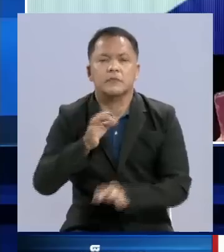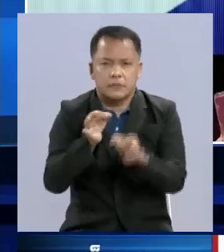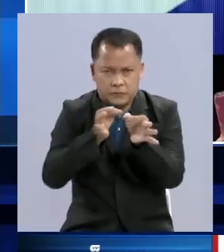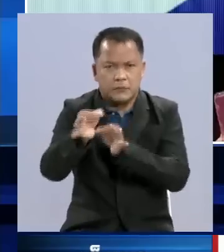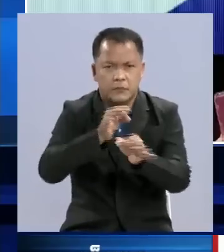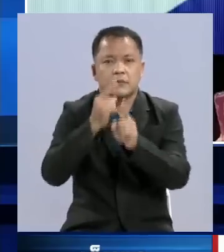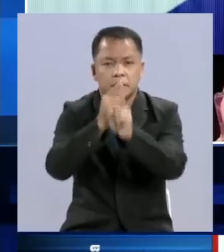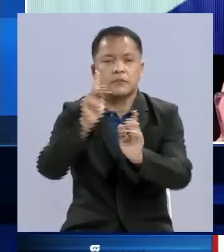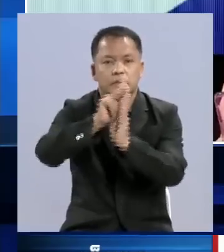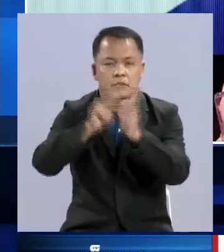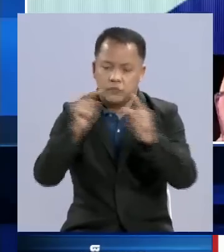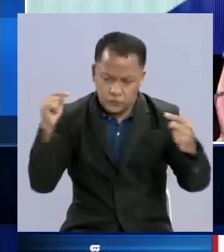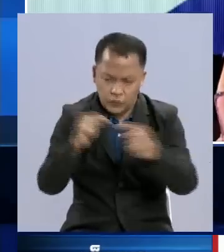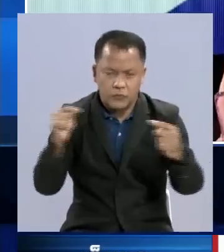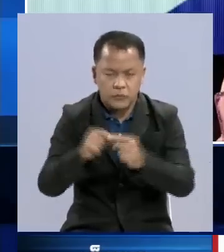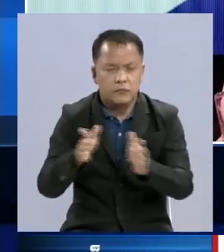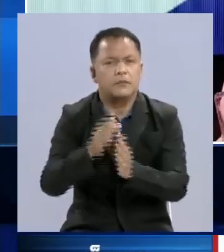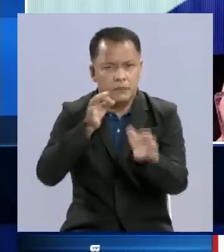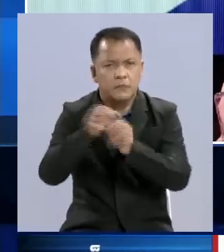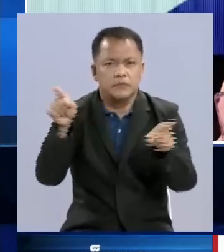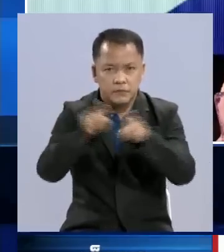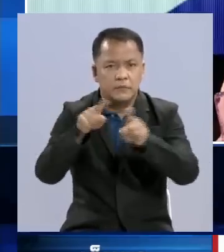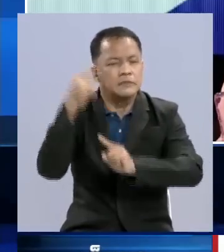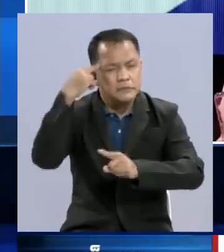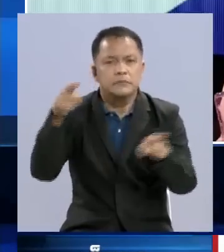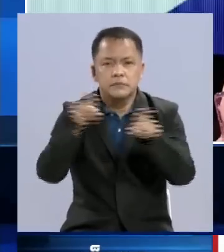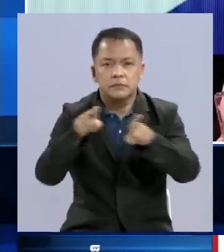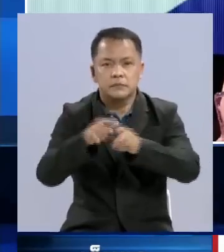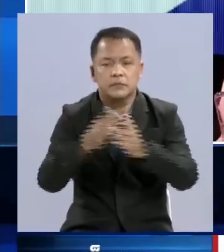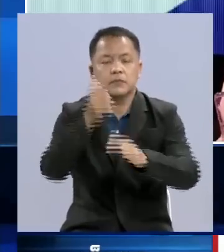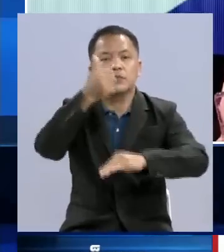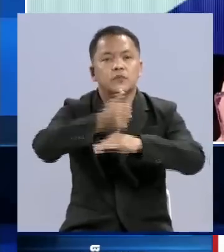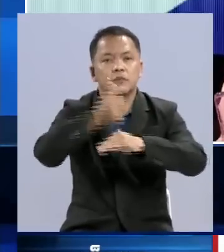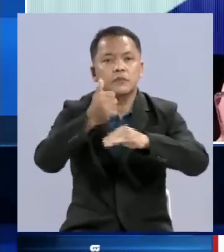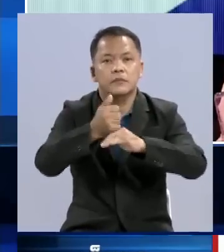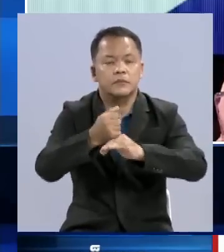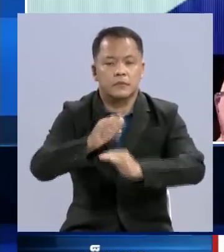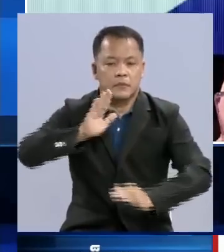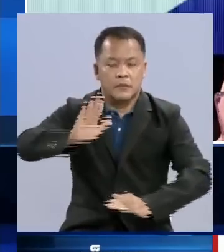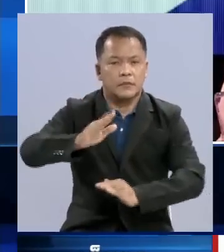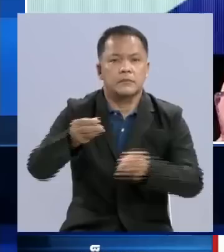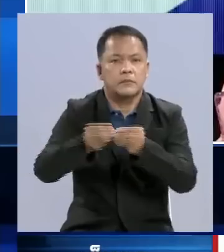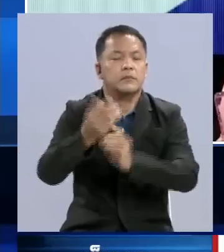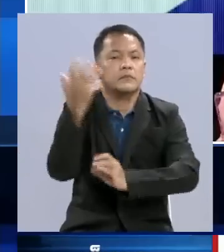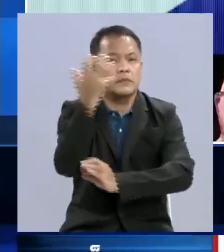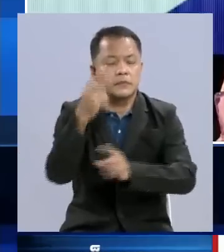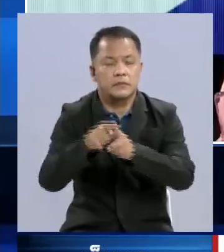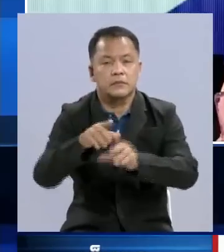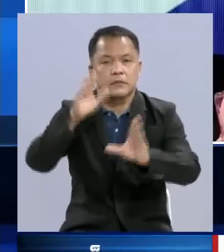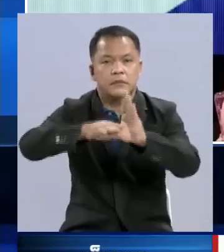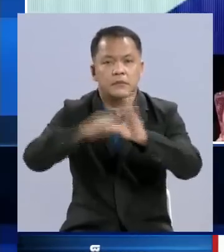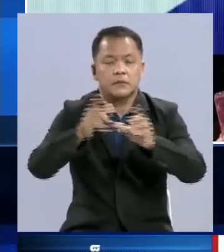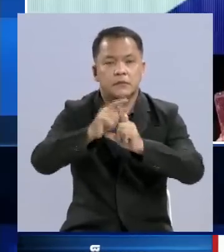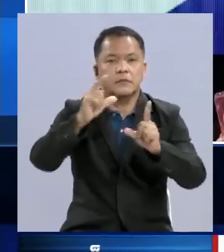ายืนยันตามกฎหมายตรงกับที่คุณไพศาลได้ออกความคิดเห็นแล้วว่าหัวหน้าพรรค ไม่ต้องห้ามถือหุ้นสื่อผู้สมัคร